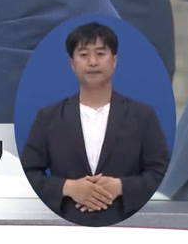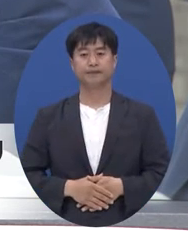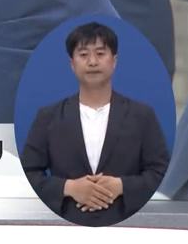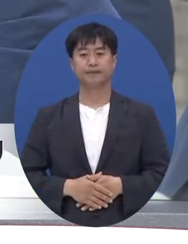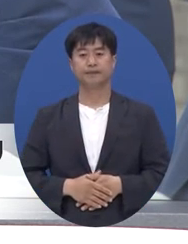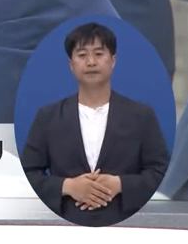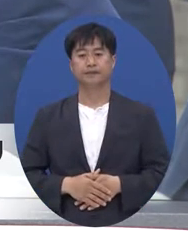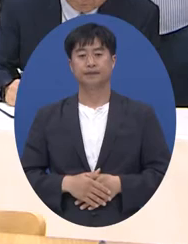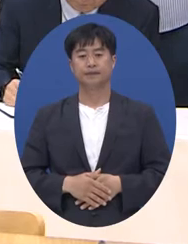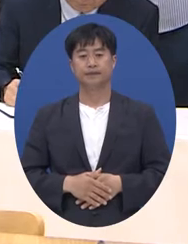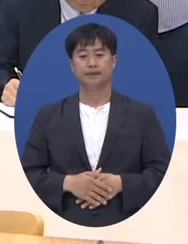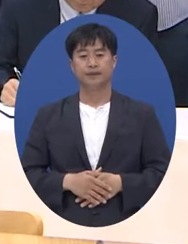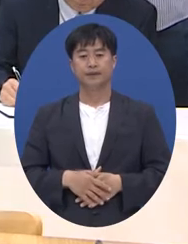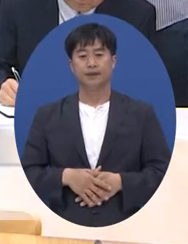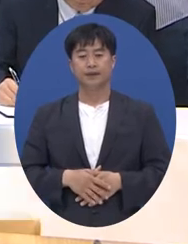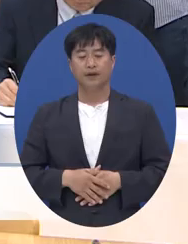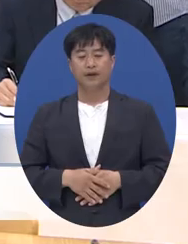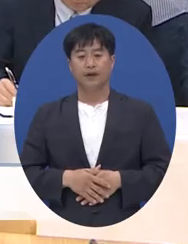기자입니다.